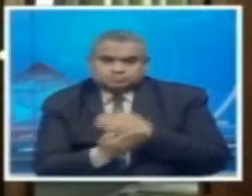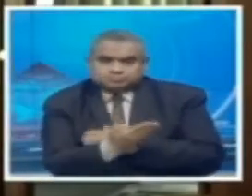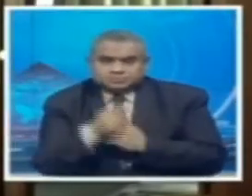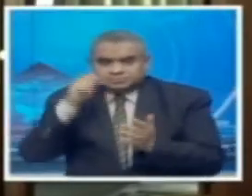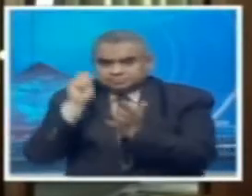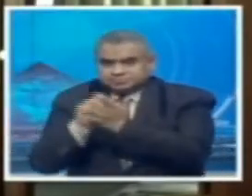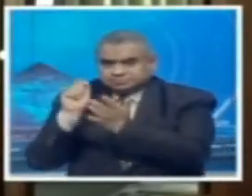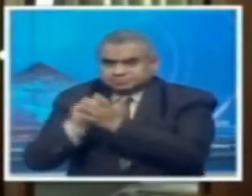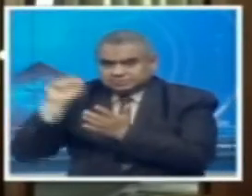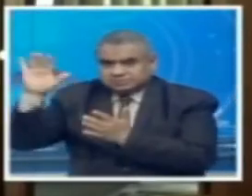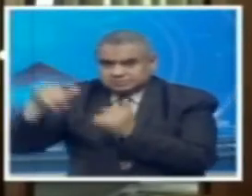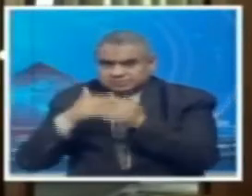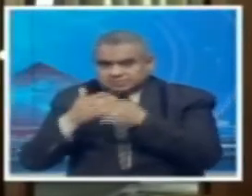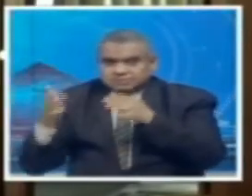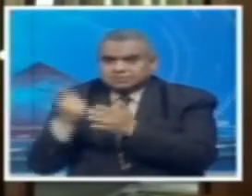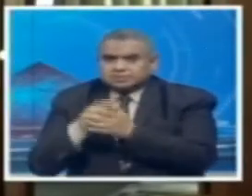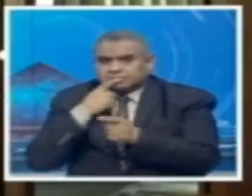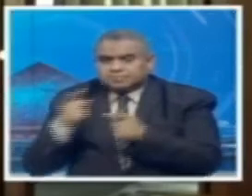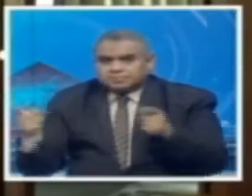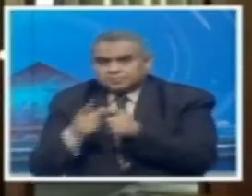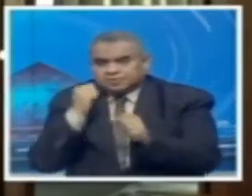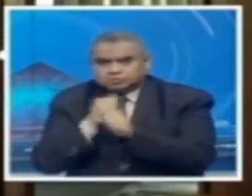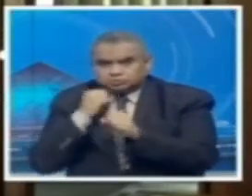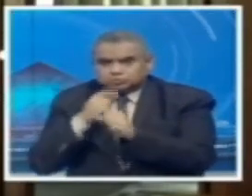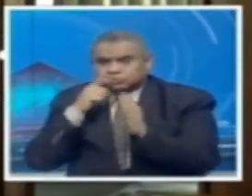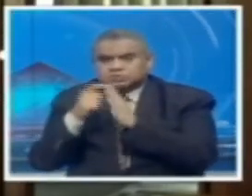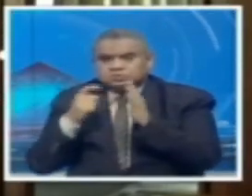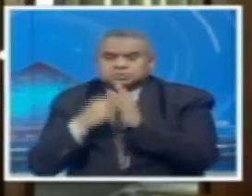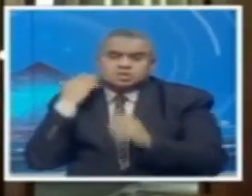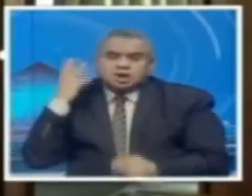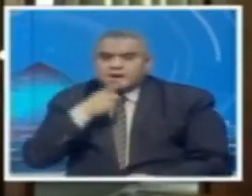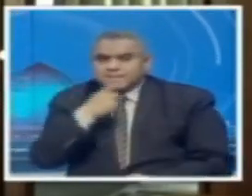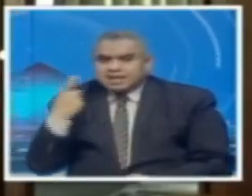الخاص بالمنشات الصغيره والمتناهيه الصغر وفقا للقانون 152.